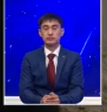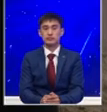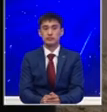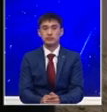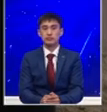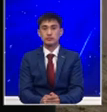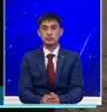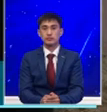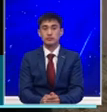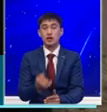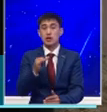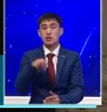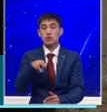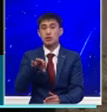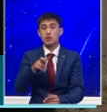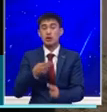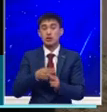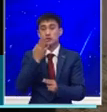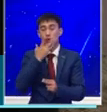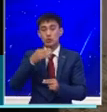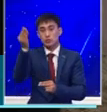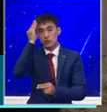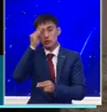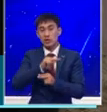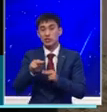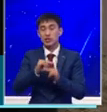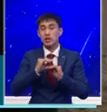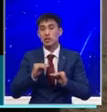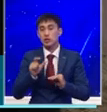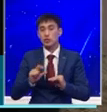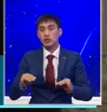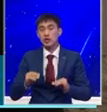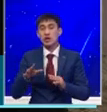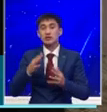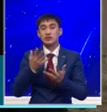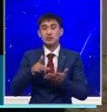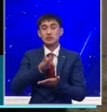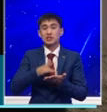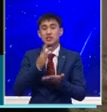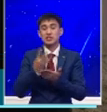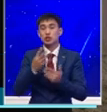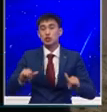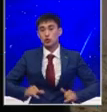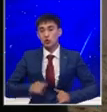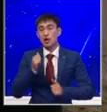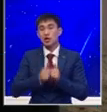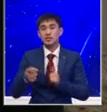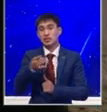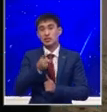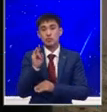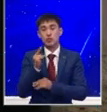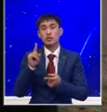иппотерапия иппотерапия - это зарубежная методика лечения людей всего в нашем центре имеется четыре лошади каждый ребнок